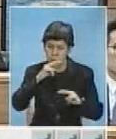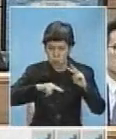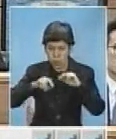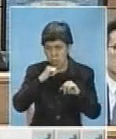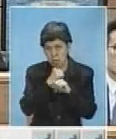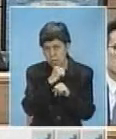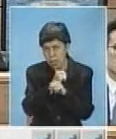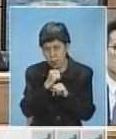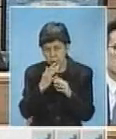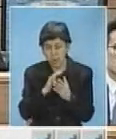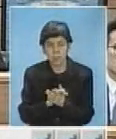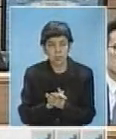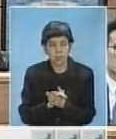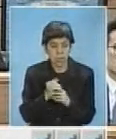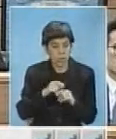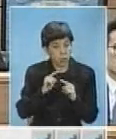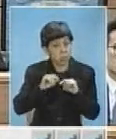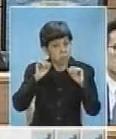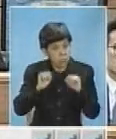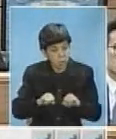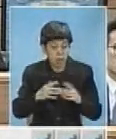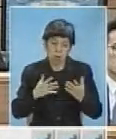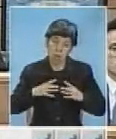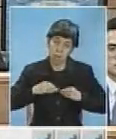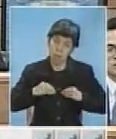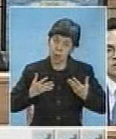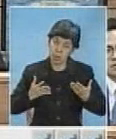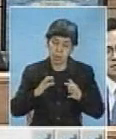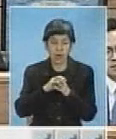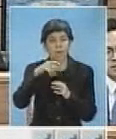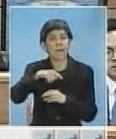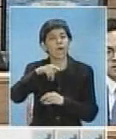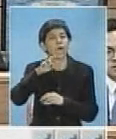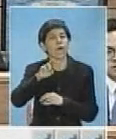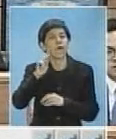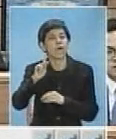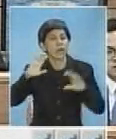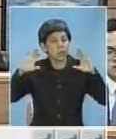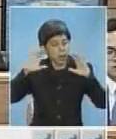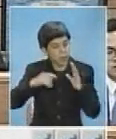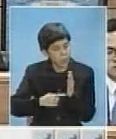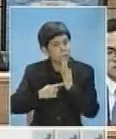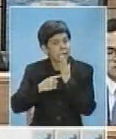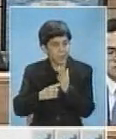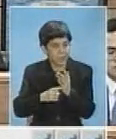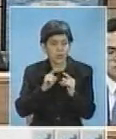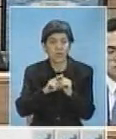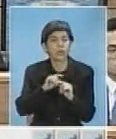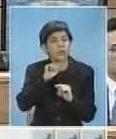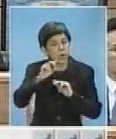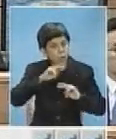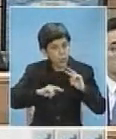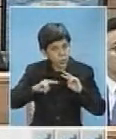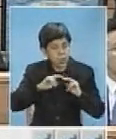งขั้นที่จะต้องลงมติไม่เห็นชอบกับร่างพระราชกำหนดที่ทางรัฐบาลได้นำเสนอให้สภาได้พิจาร